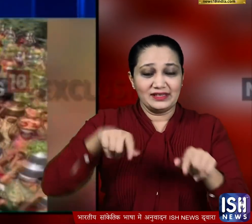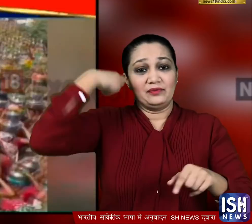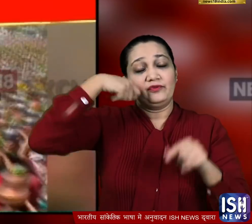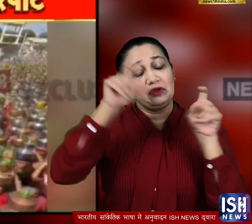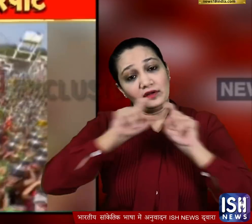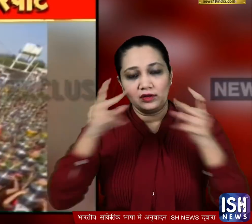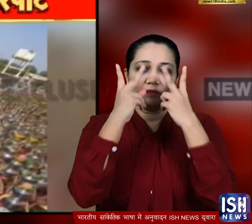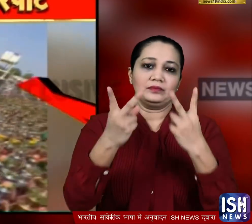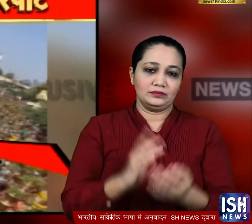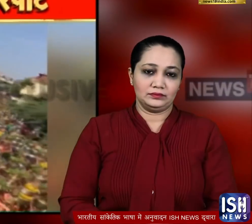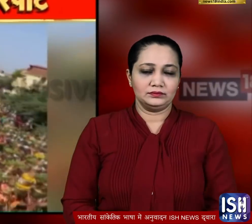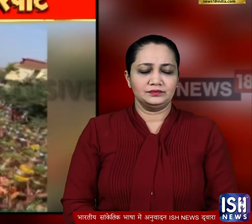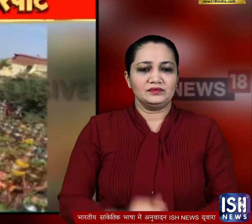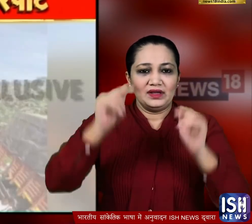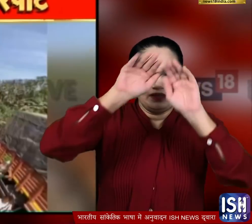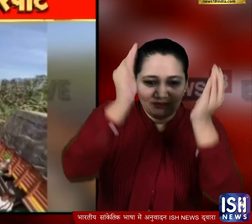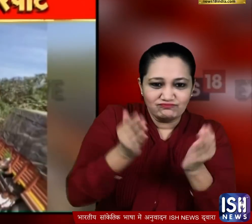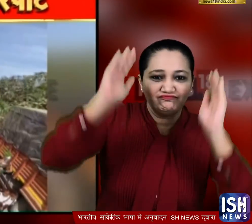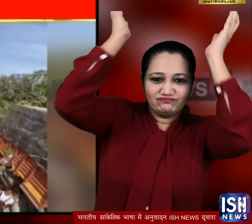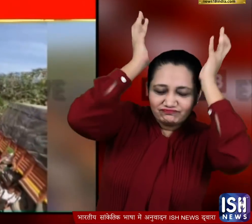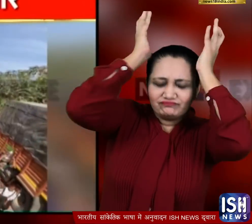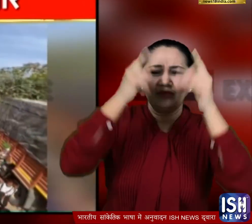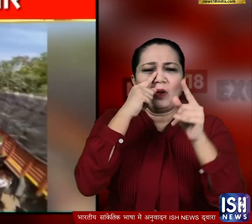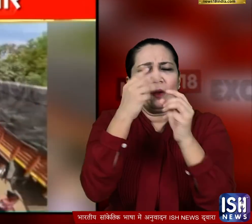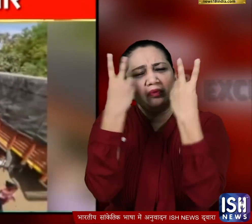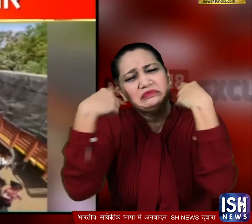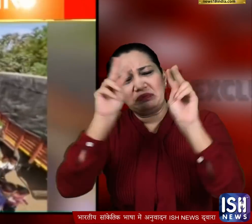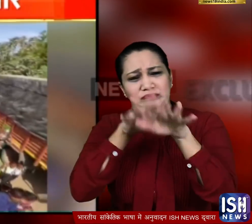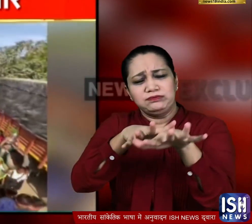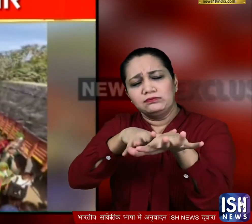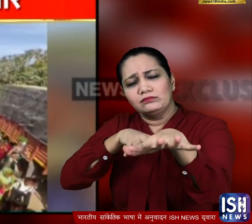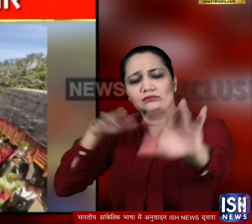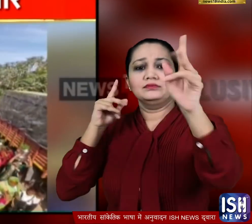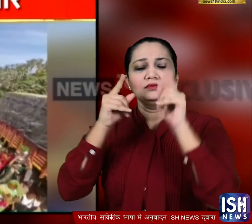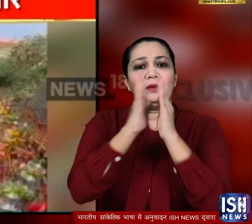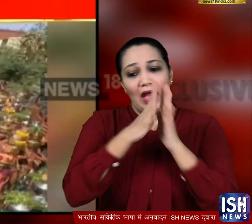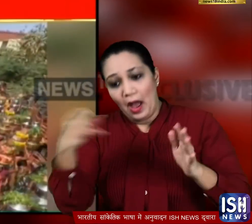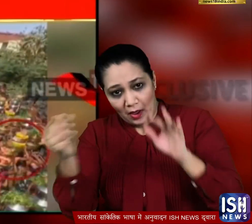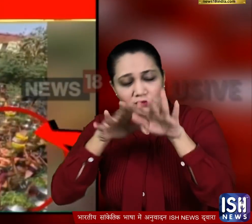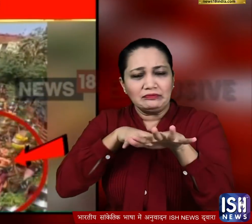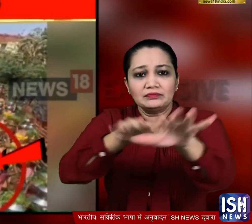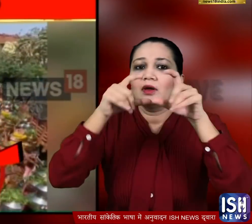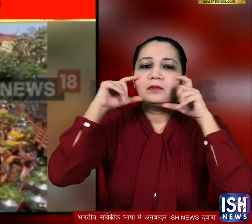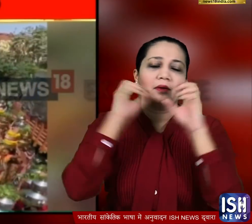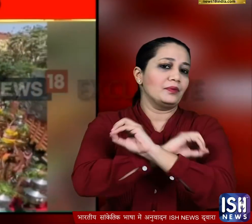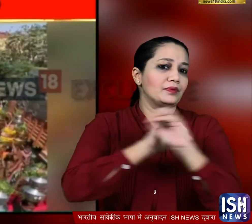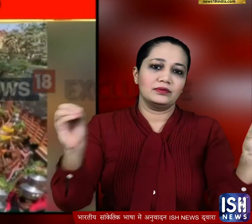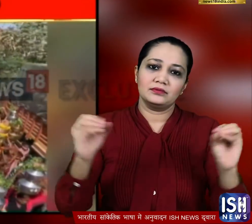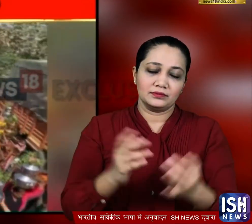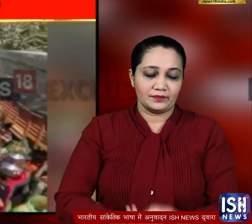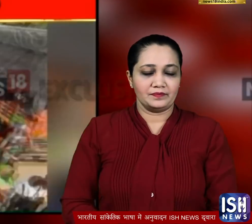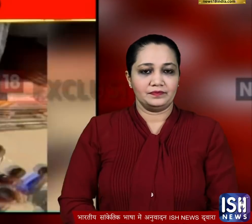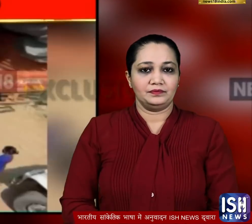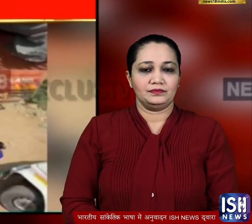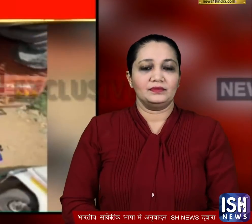आए वीडियो में भी साफ दिखा। सिर पर मटके लेकर सैकड़ों महिलाएं मंदिर के बाहर जुटी दिखाई दी। इनमें किसी ने भी मास्क पहनने की जरूरत